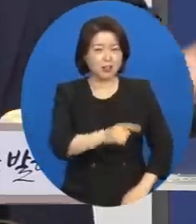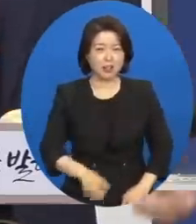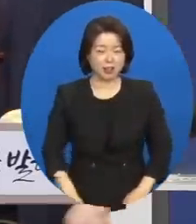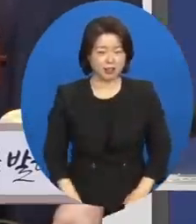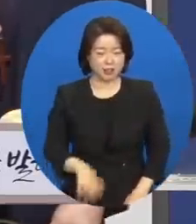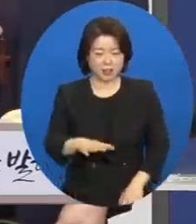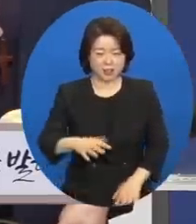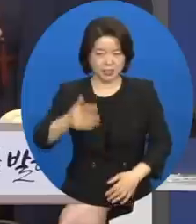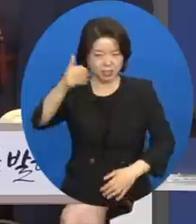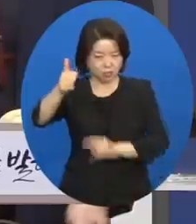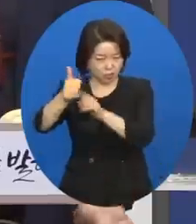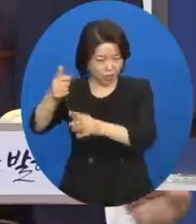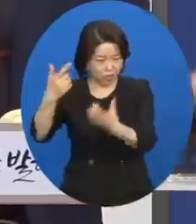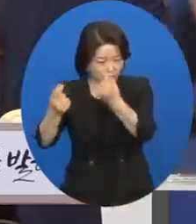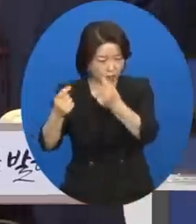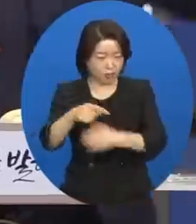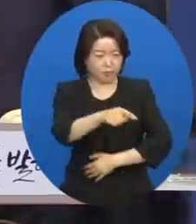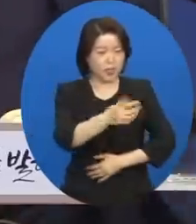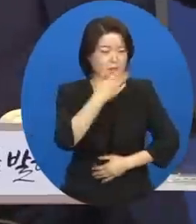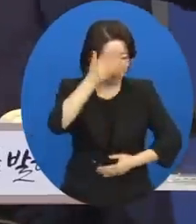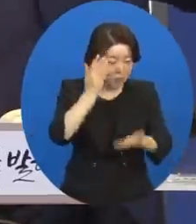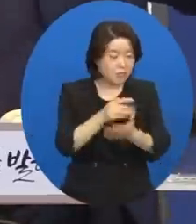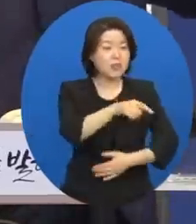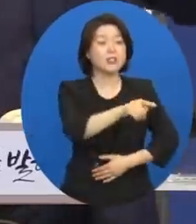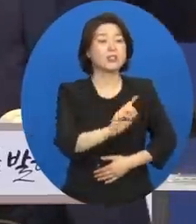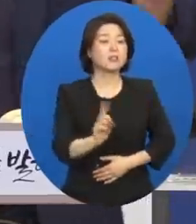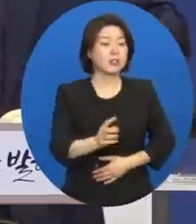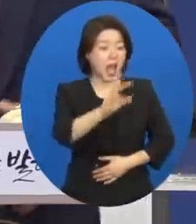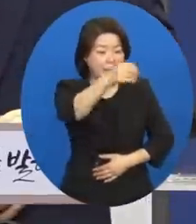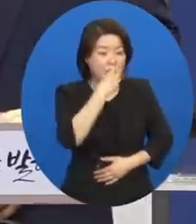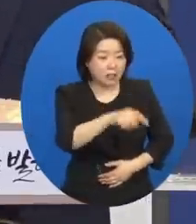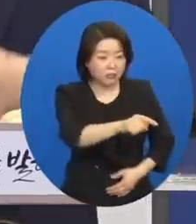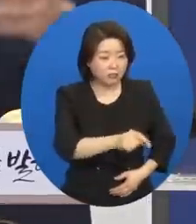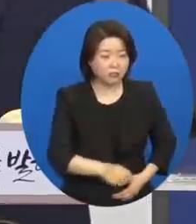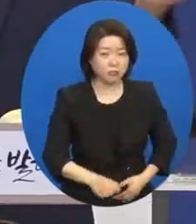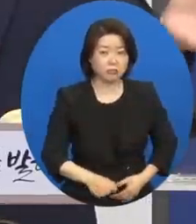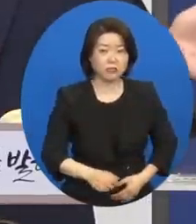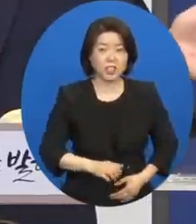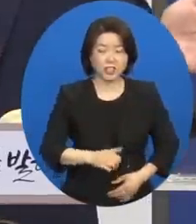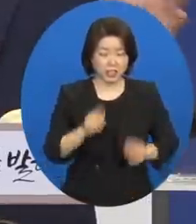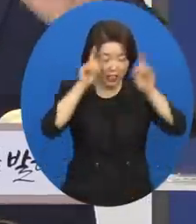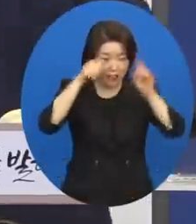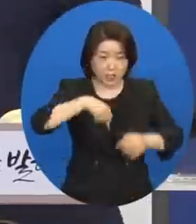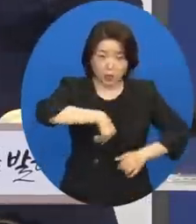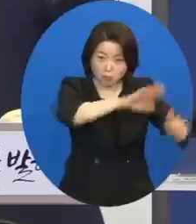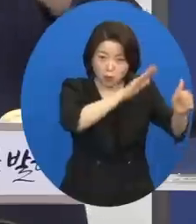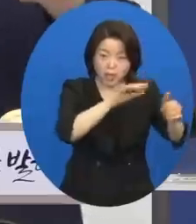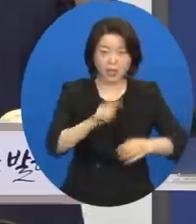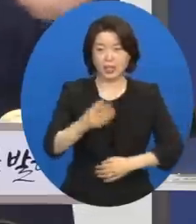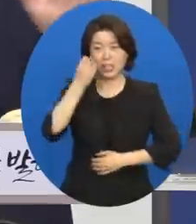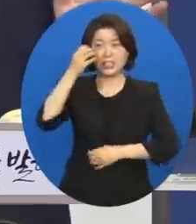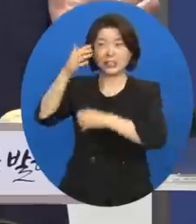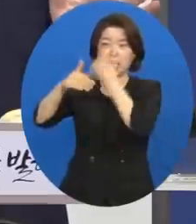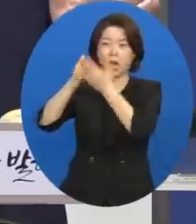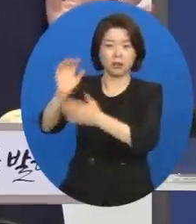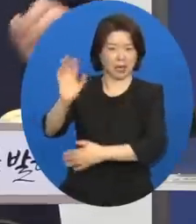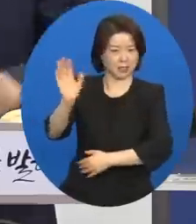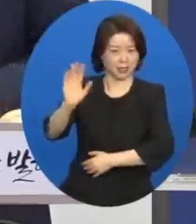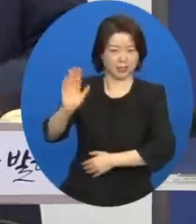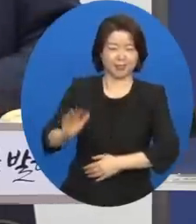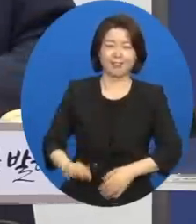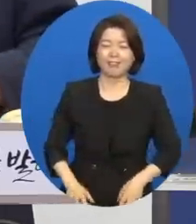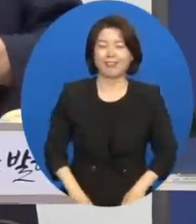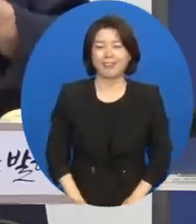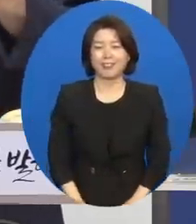화난 과수원 주인처럼 먹지 말라는데 처먹었어? 그렇게 하고 지옥을 보내는 그런 이상한 하나님은 없습니다.